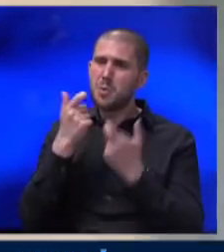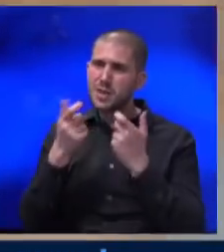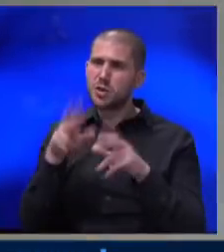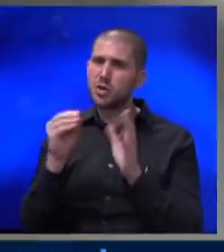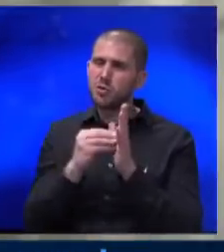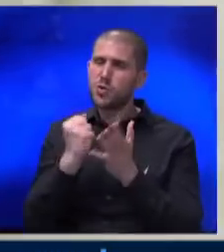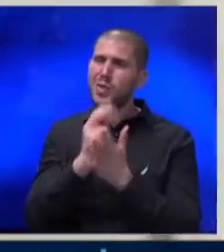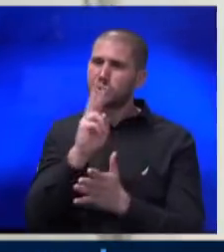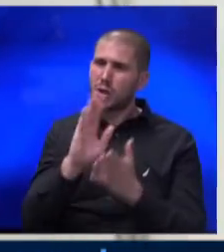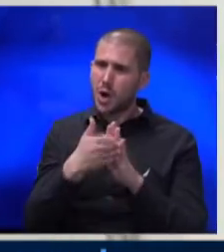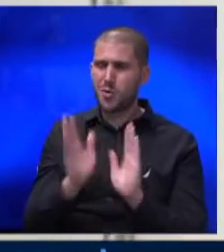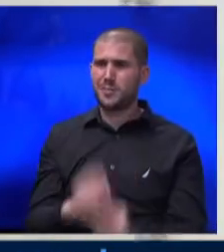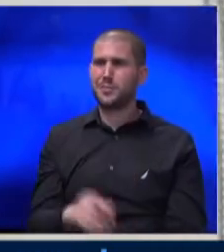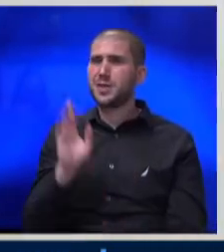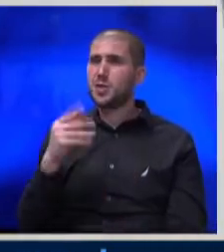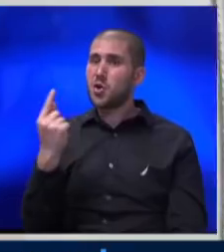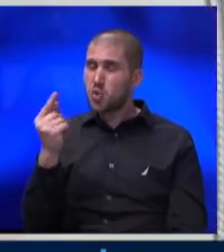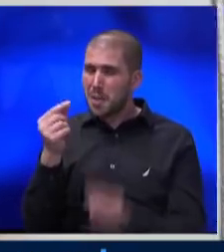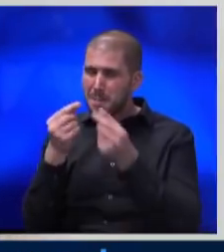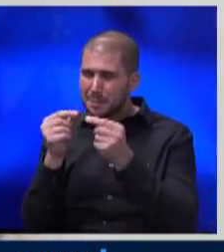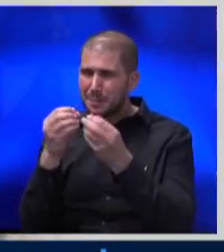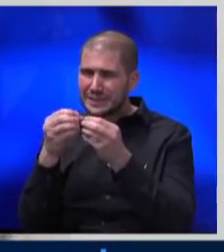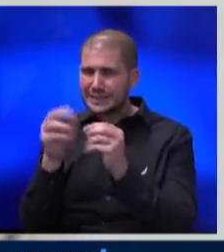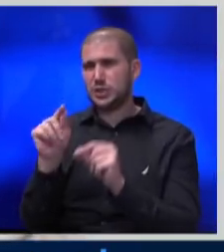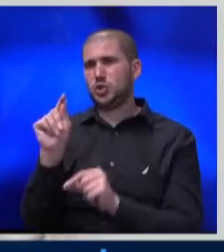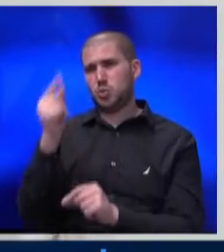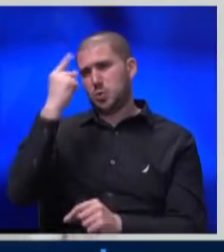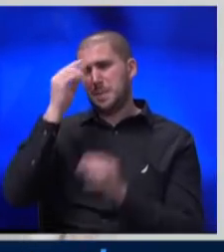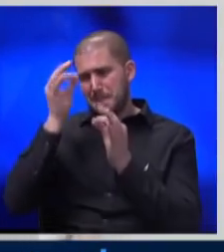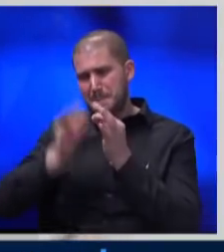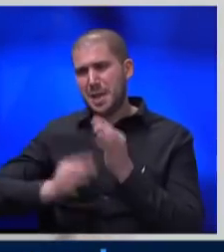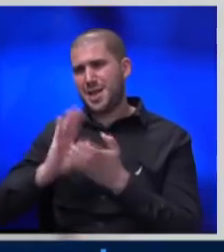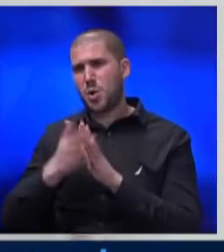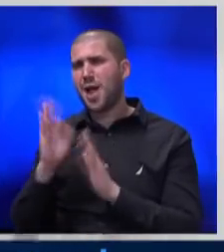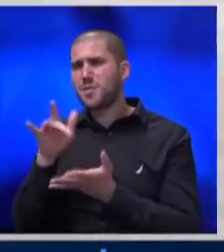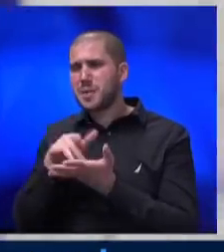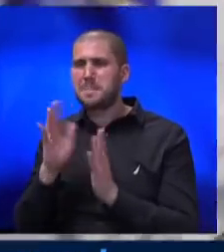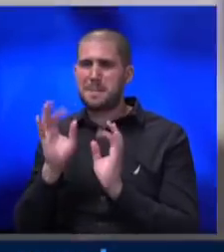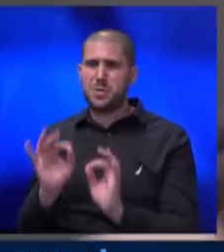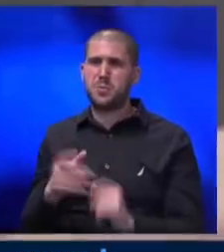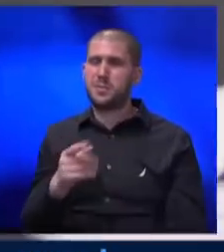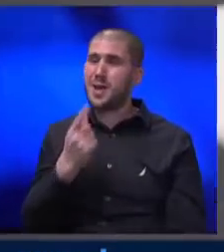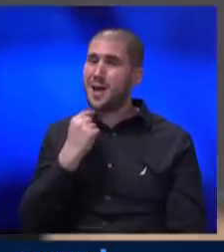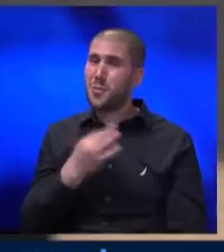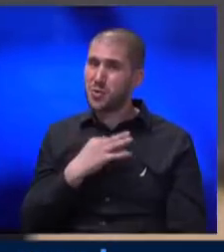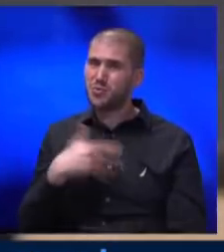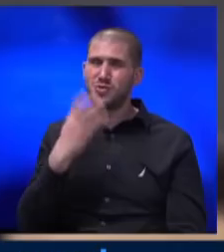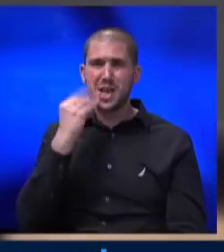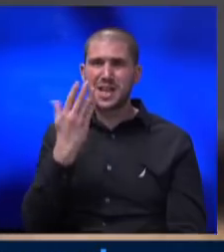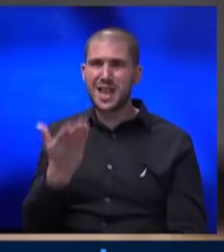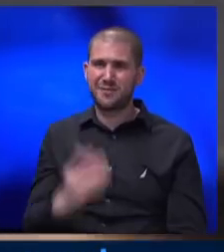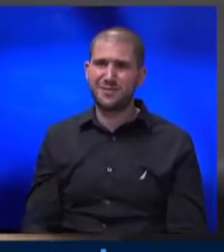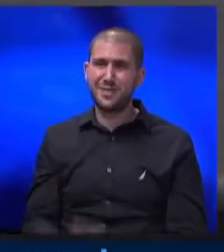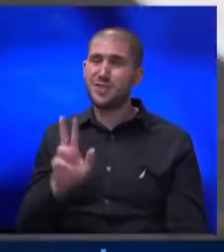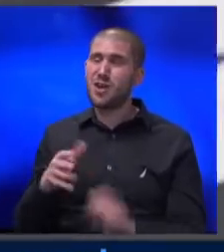גם תעודת זהות. וואו. וכך לכל, ממש כל בצית ובצית יודעים עליה את כל הפרטים, איפה היא ומה היא. חמודות שלי, שיהיה לכן כיף, יש